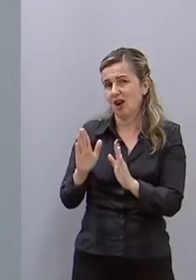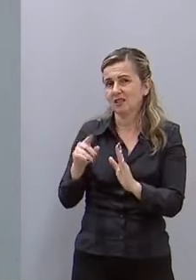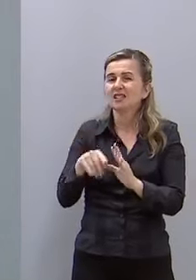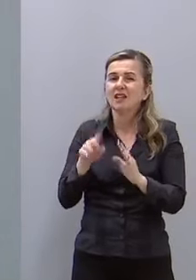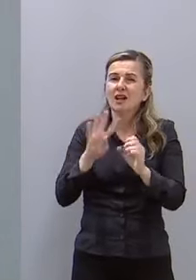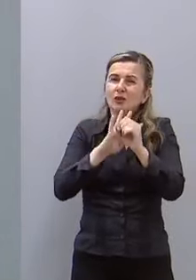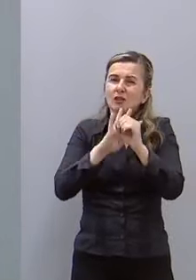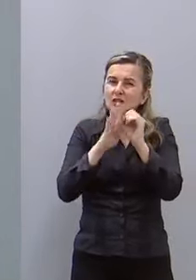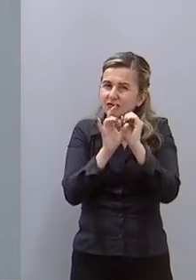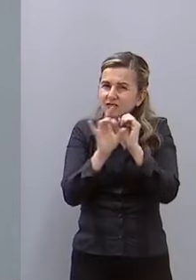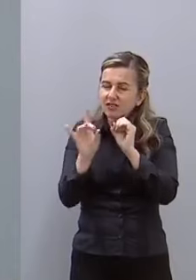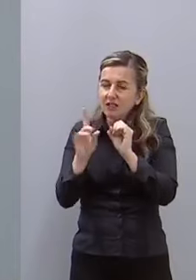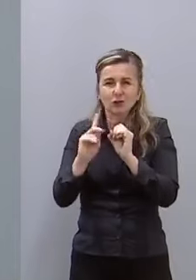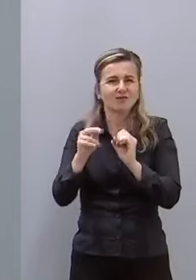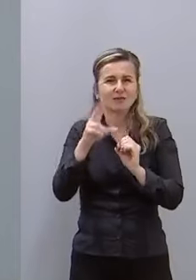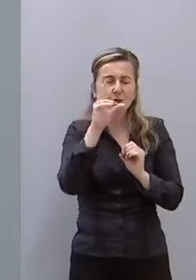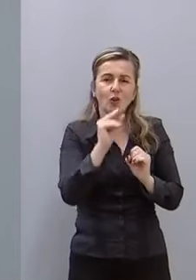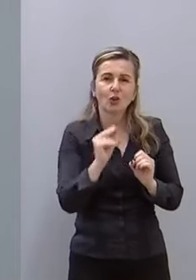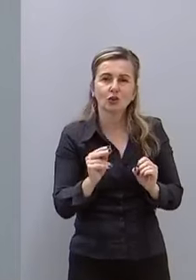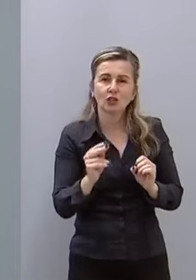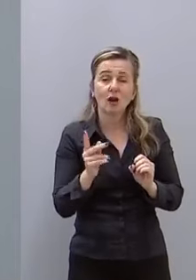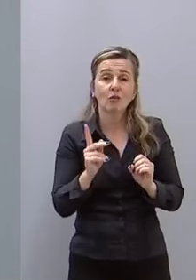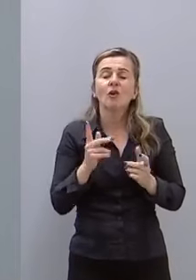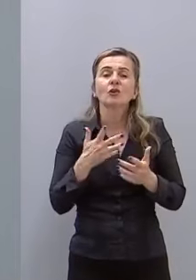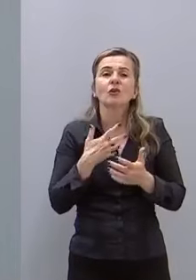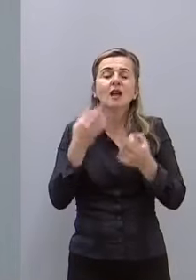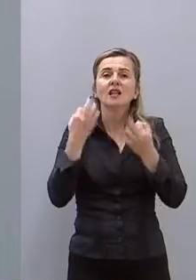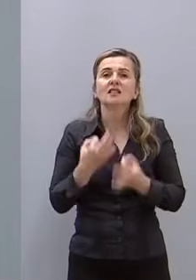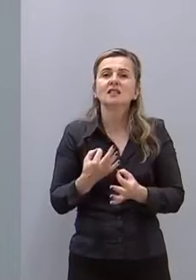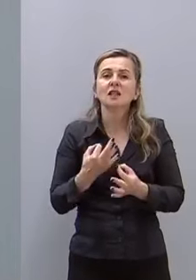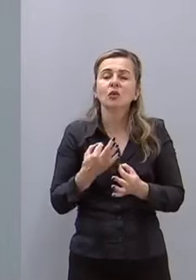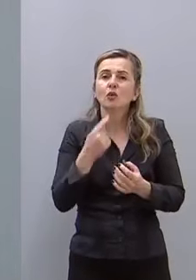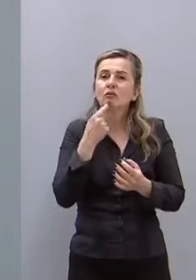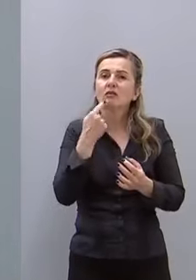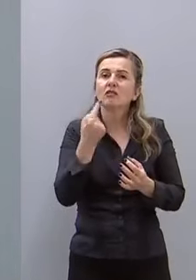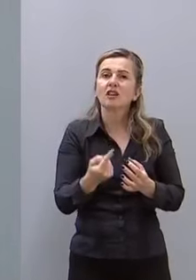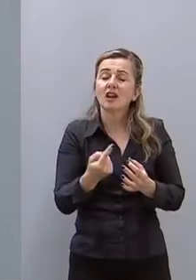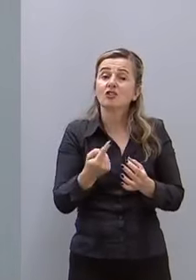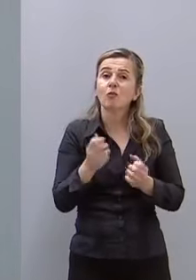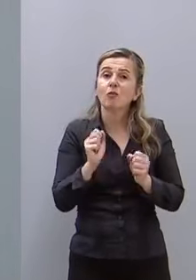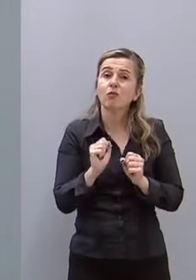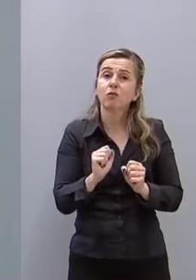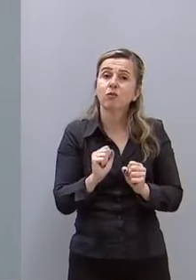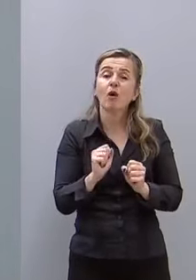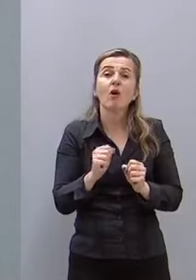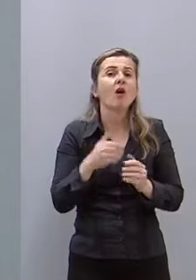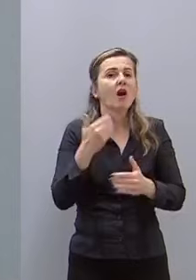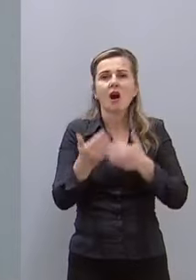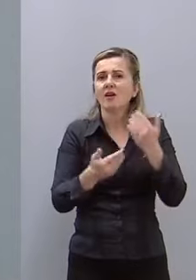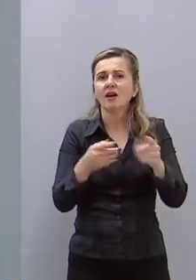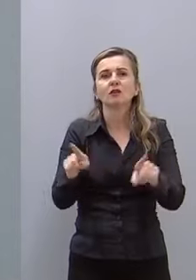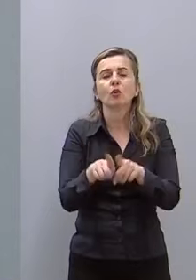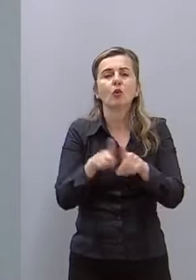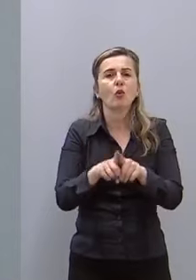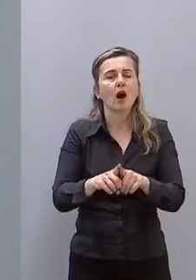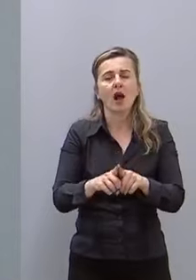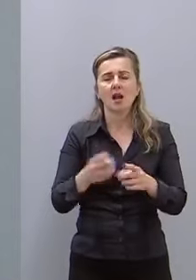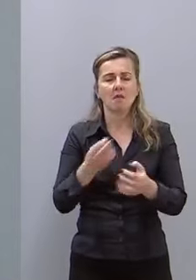virus non lo conosciamo e quindi non è scontato che dire che andrà avanti così andrà tutto